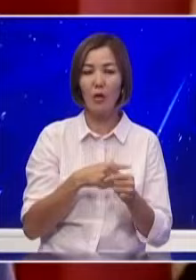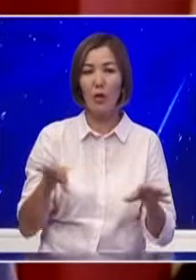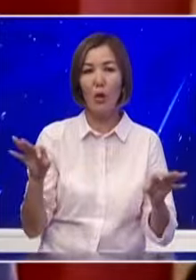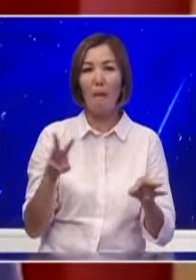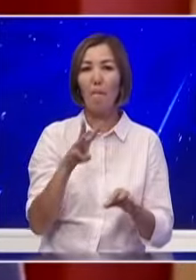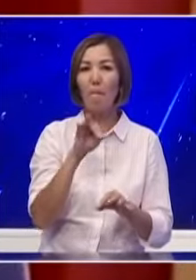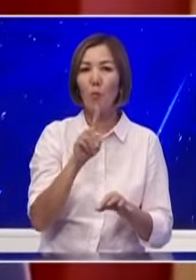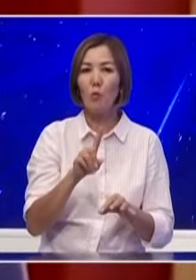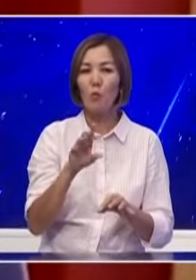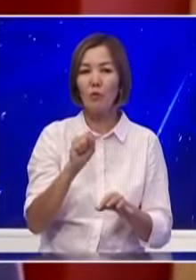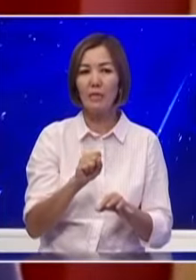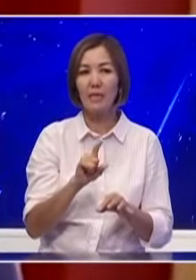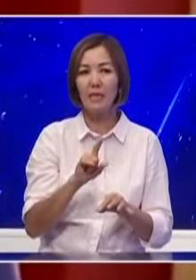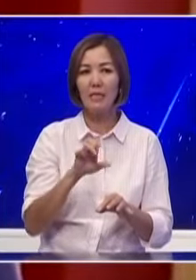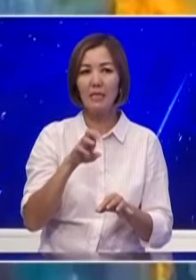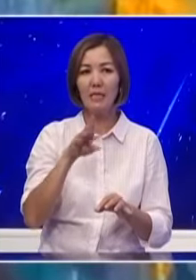степи».